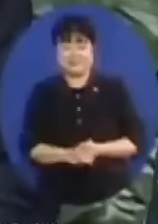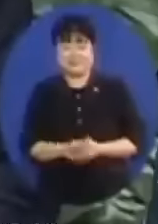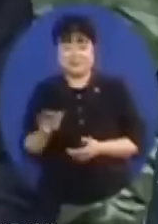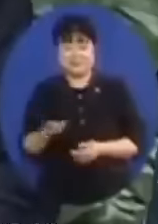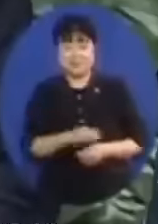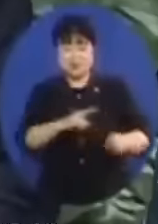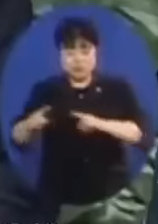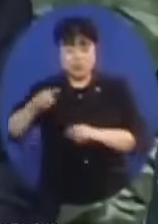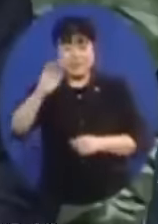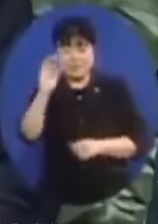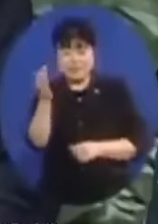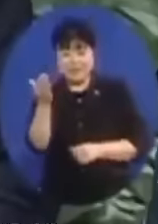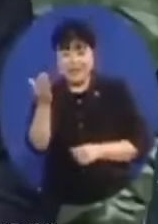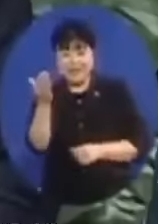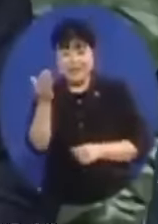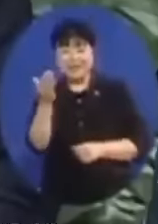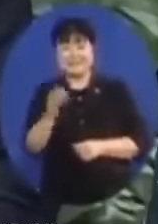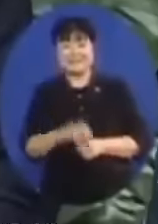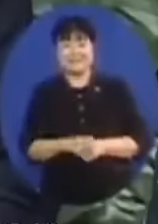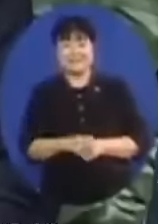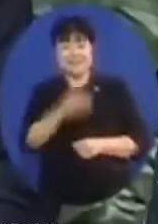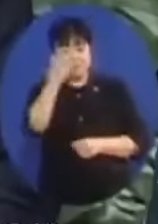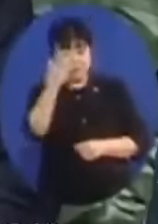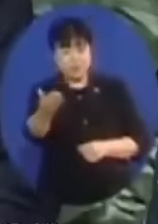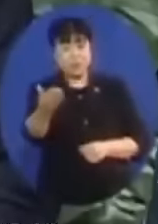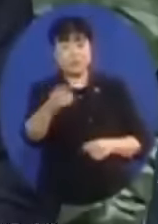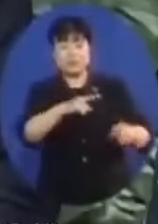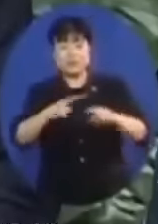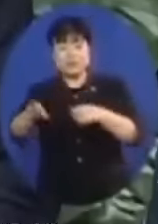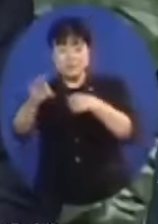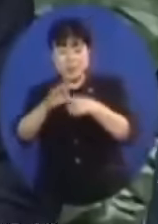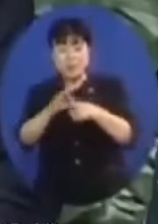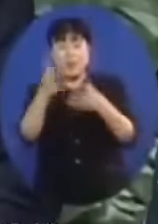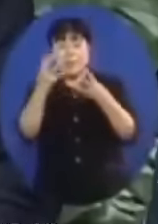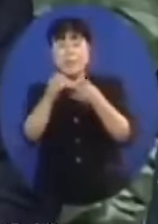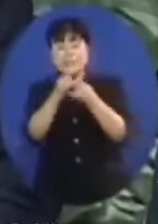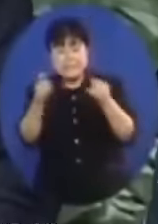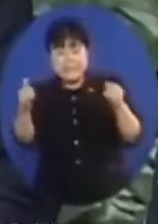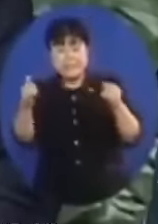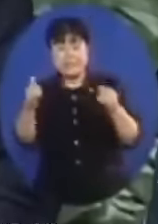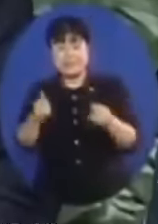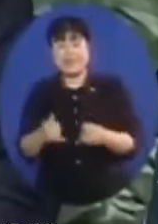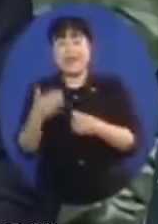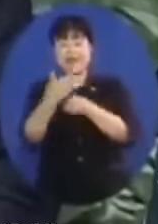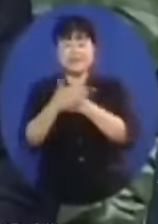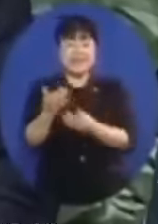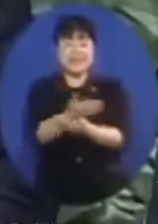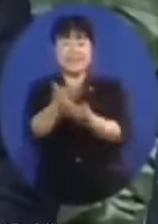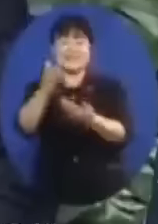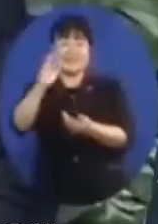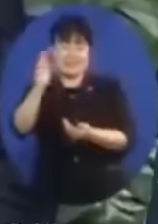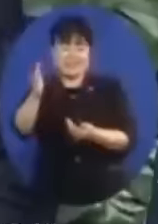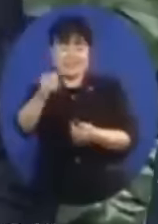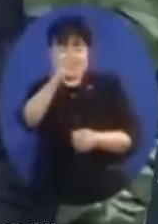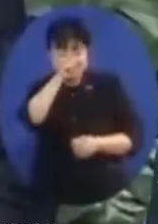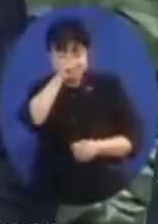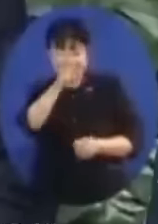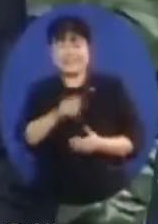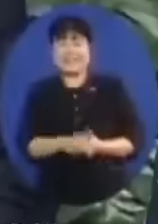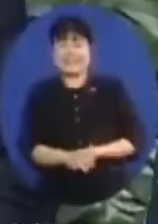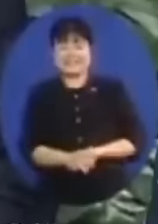누리게 되는 것입니다. 여러분이 누리면 많은 사람하고 그 은혜를 나누게 되니 좋지